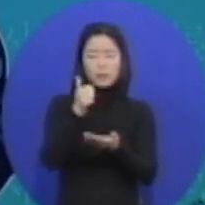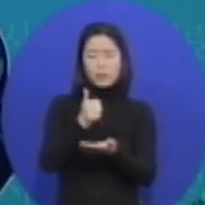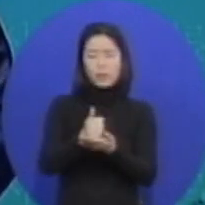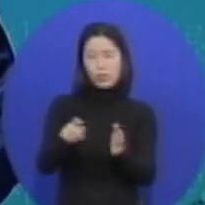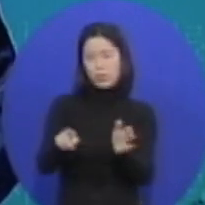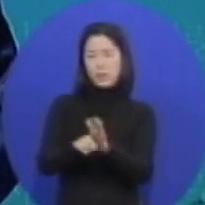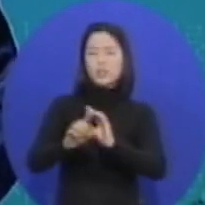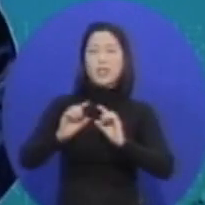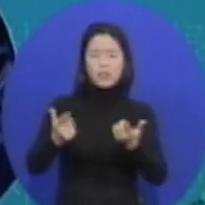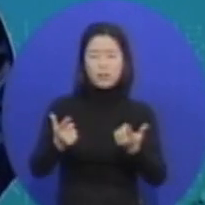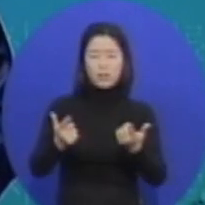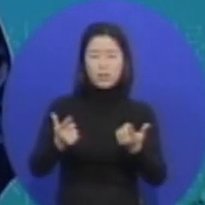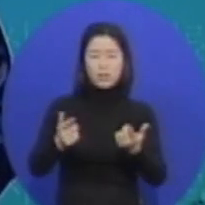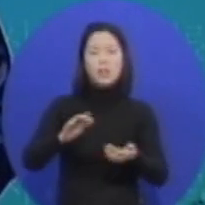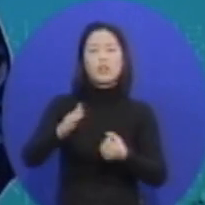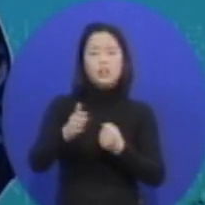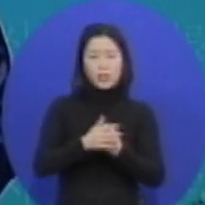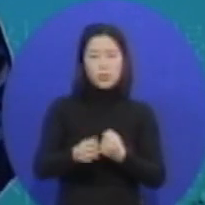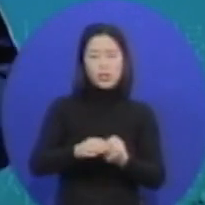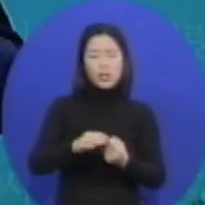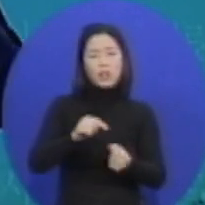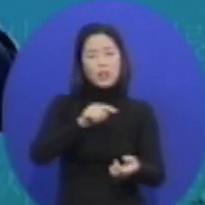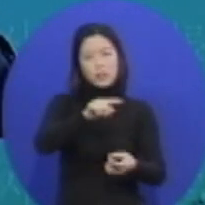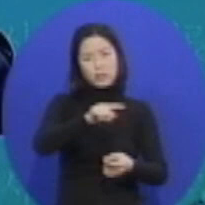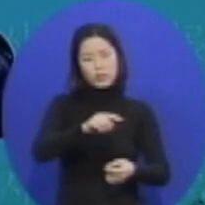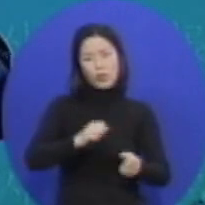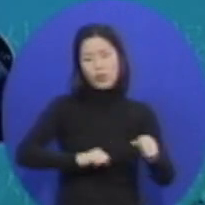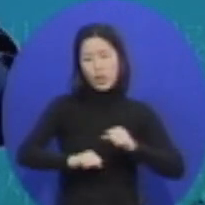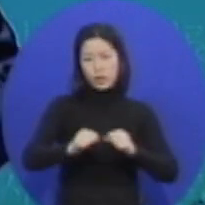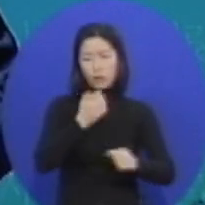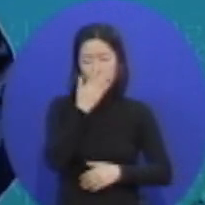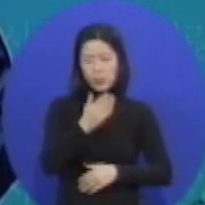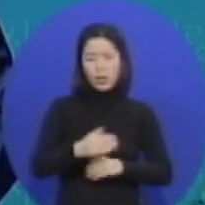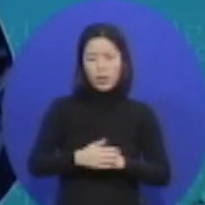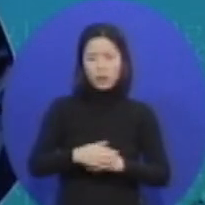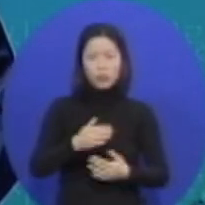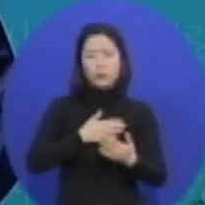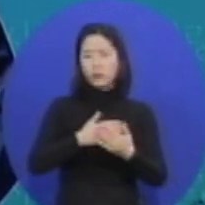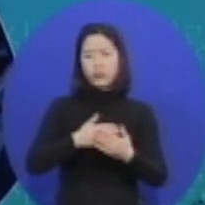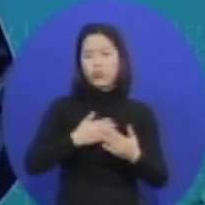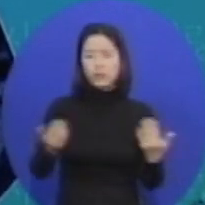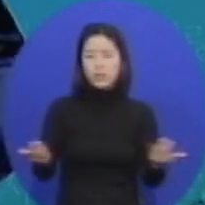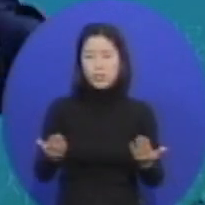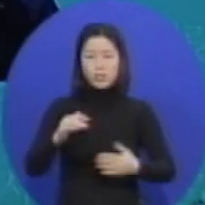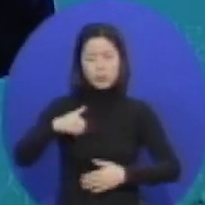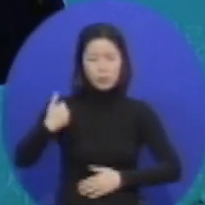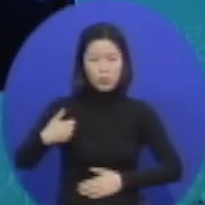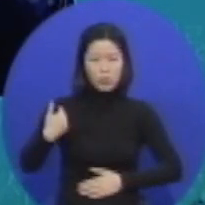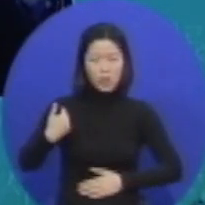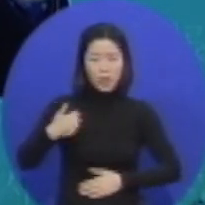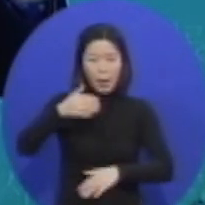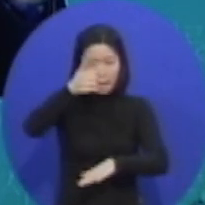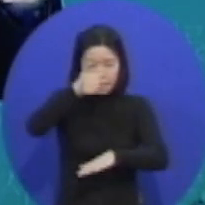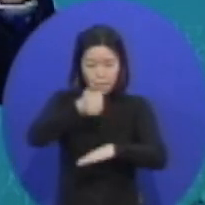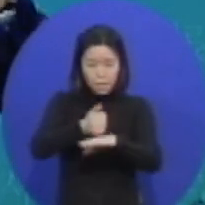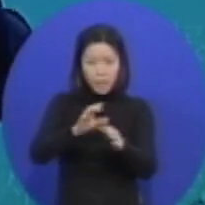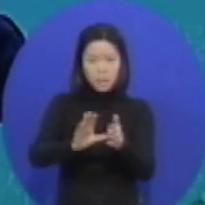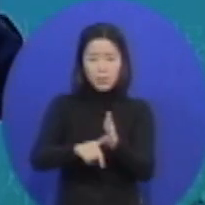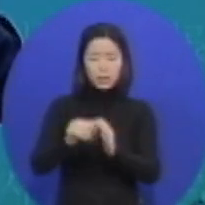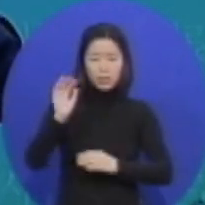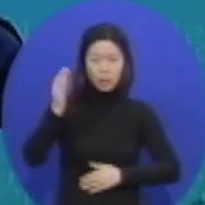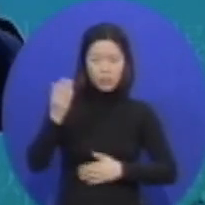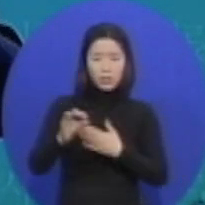그러니까 그렇게 할 수 있는 거죠 그게 얼마나 두려운 일인 줄을 모르는 겁니다 말세가 되면